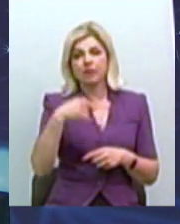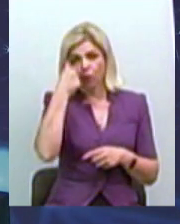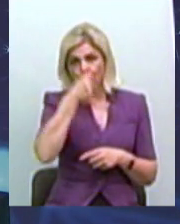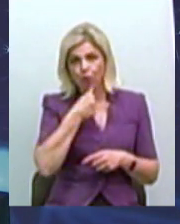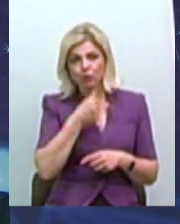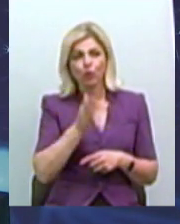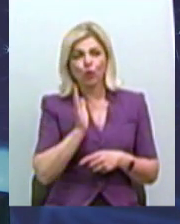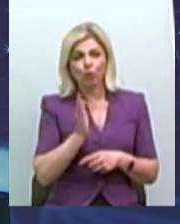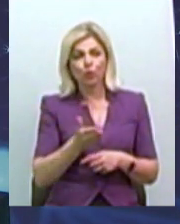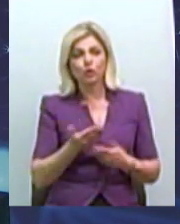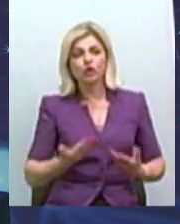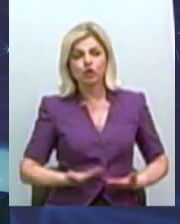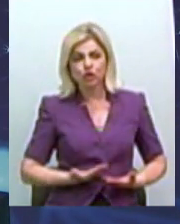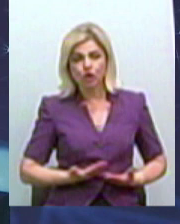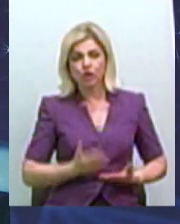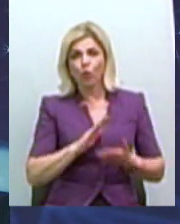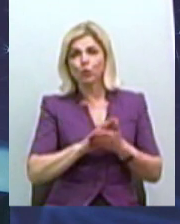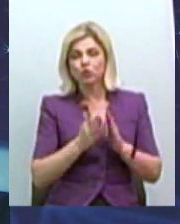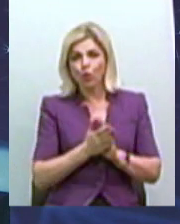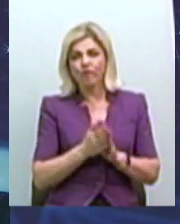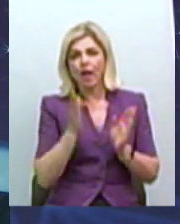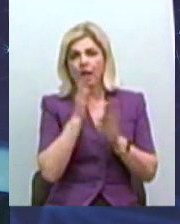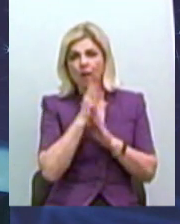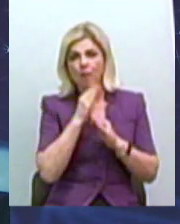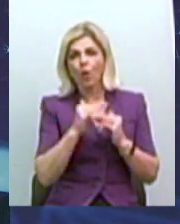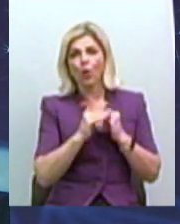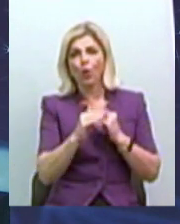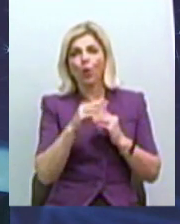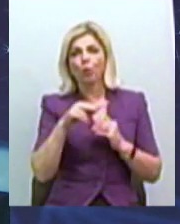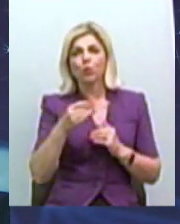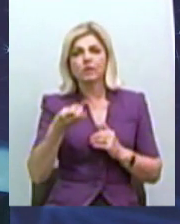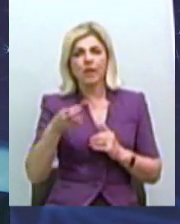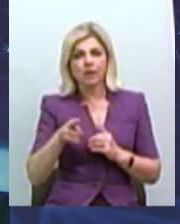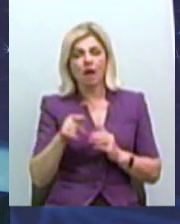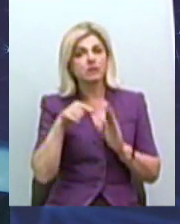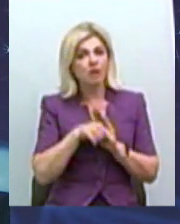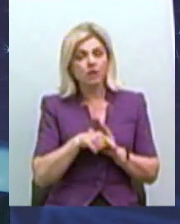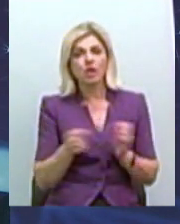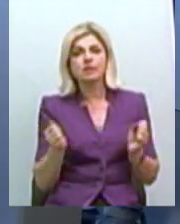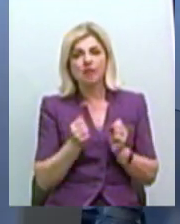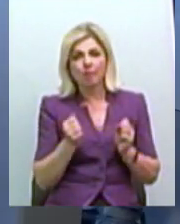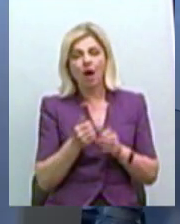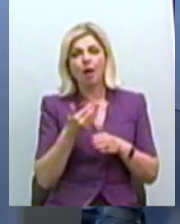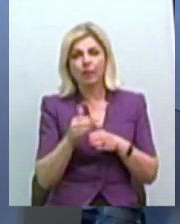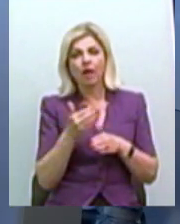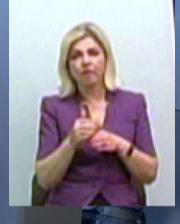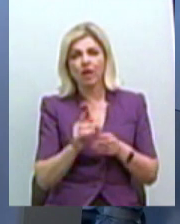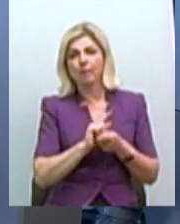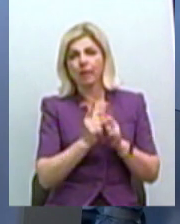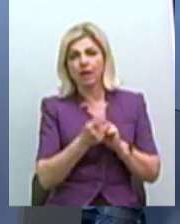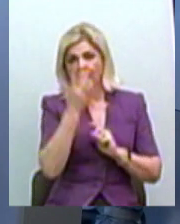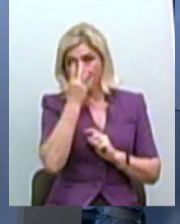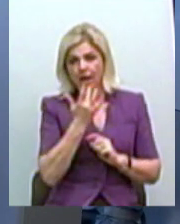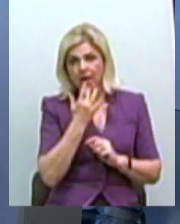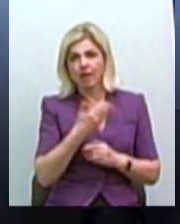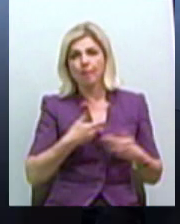условиях климатической пустыни. Это значит, само собой разумеется, что зима будет не плавно переходить в лето. Мы привыкли,